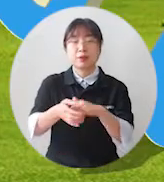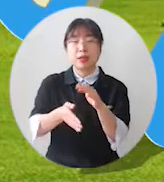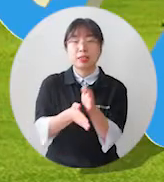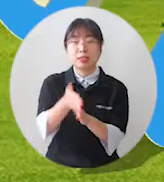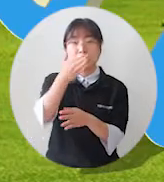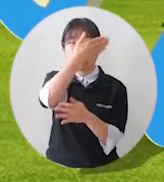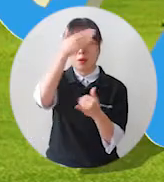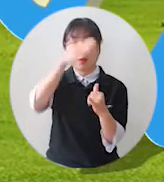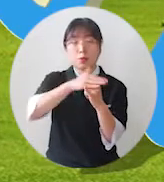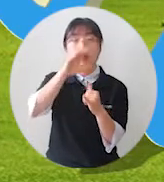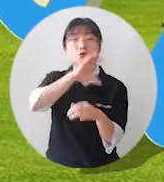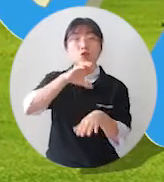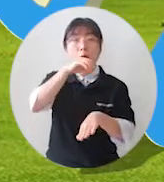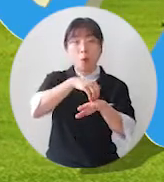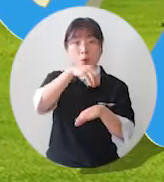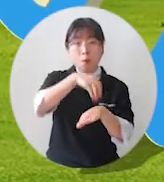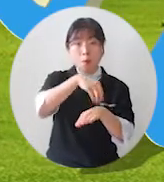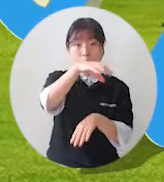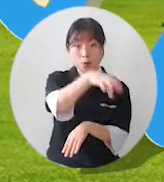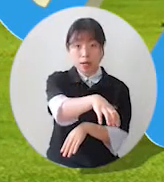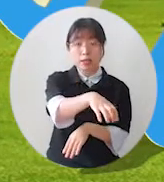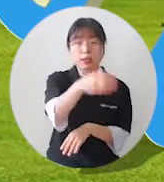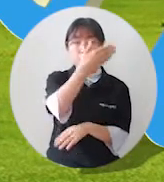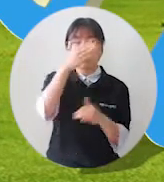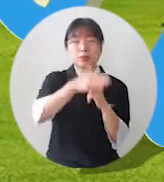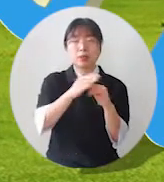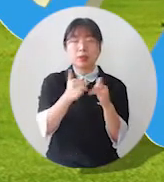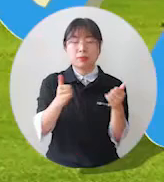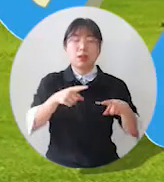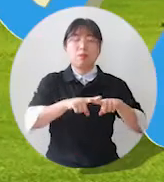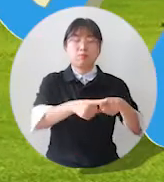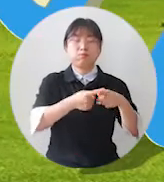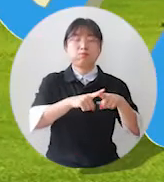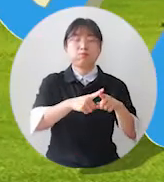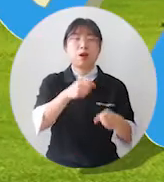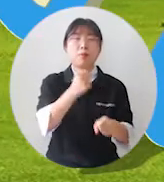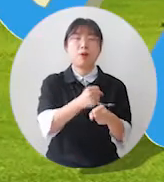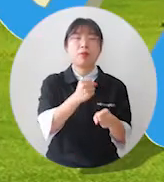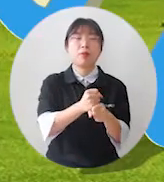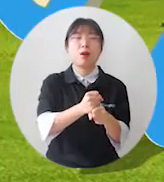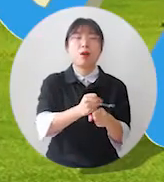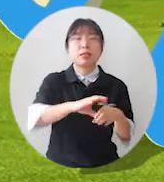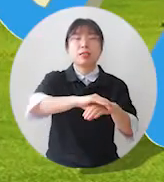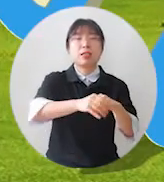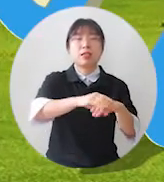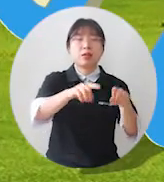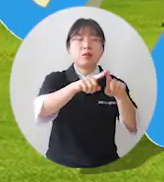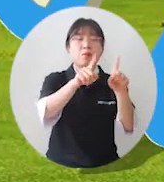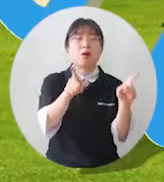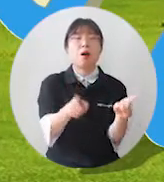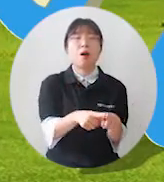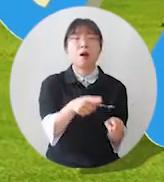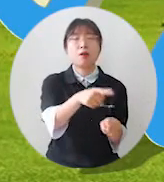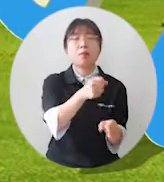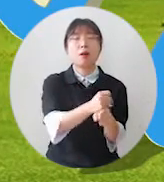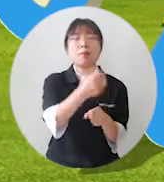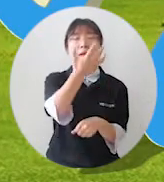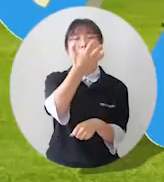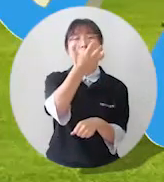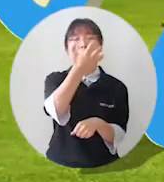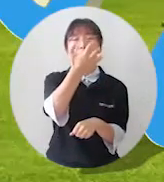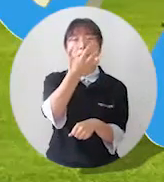의왕시 청소년 수련관에서 청소년들이 청소년 문화의 날 코바늘 데이를 맞이해 손수 뜨개질한 수세미